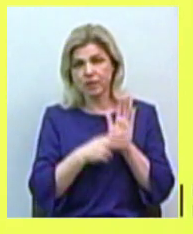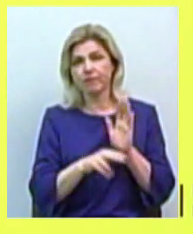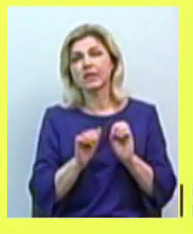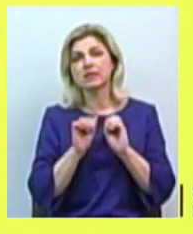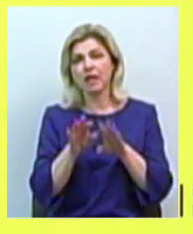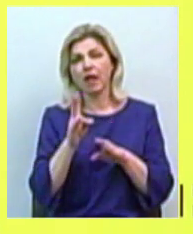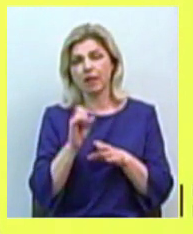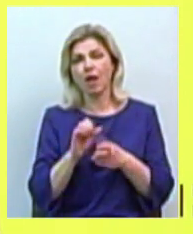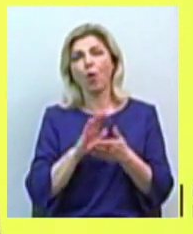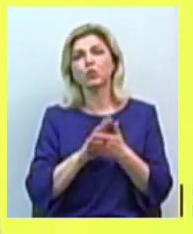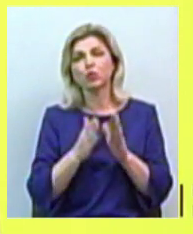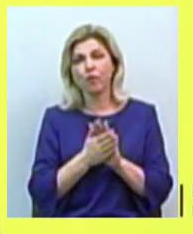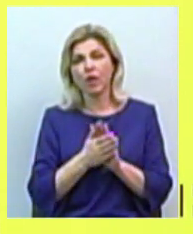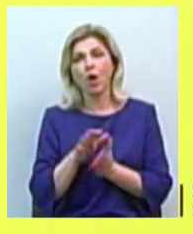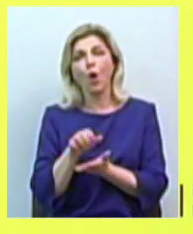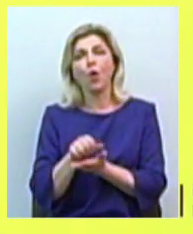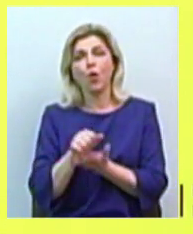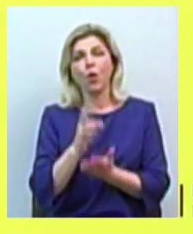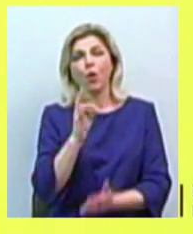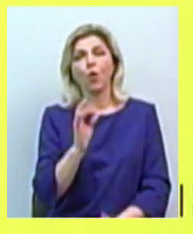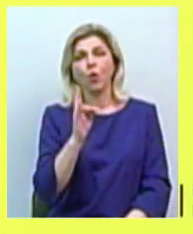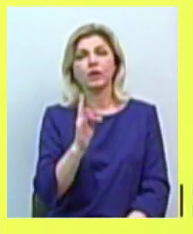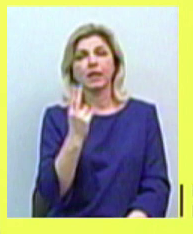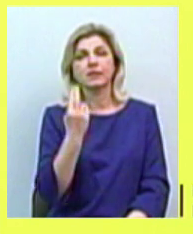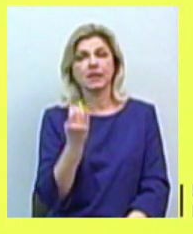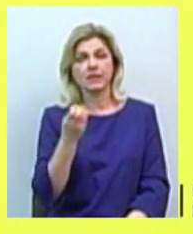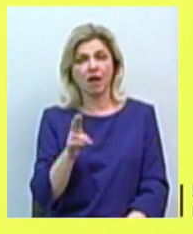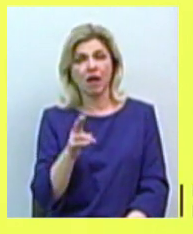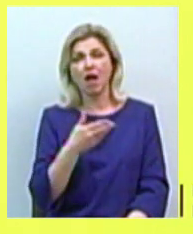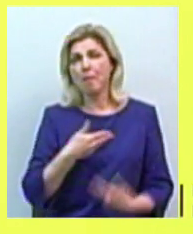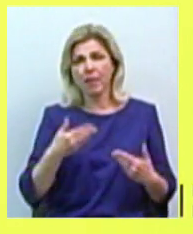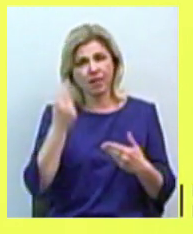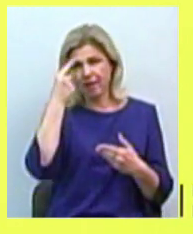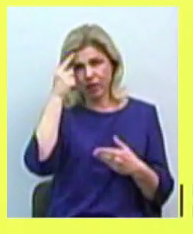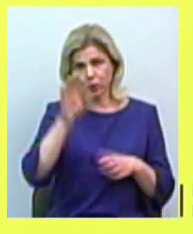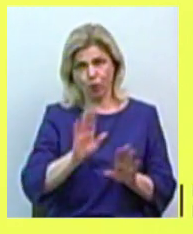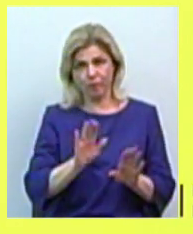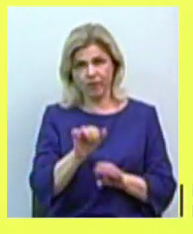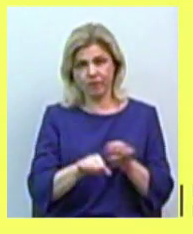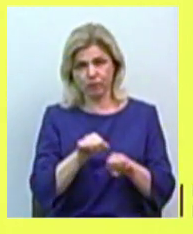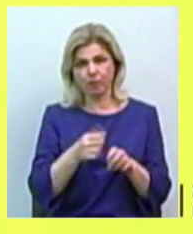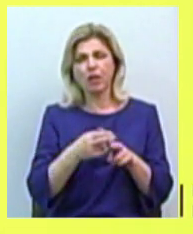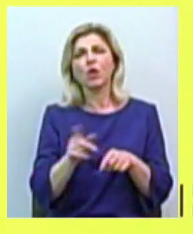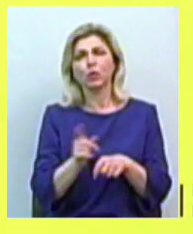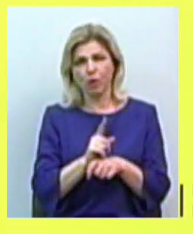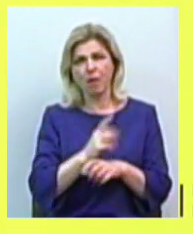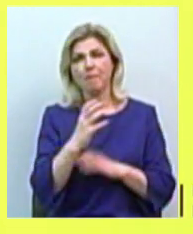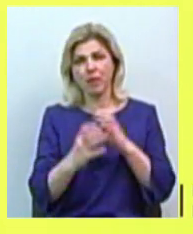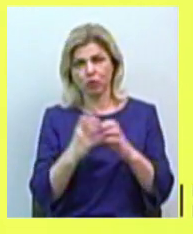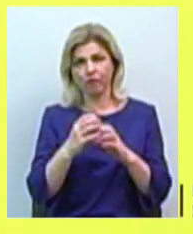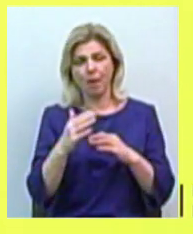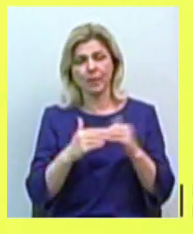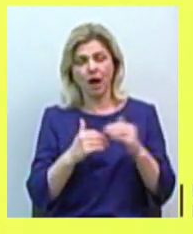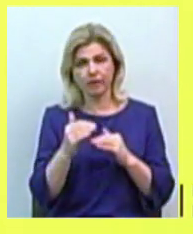наразі в концесію. Тобто це ми не намагаємось вигадати велосипед, а це насправді вже нормальна світова практика. Держава